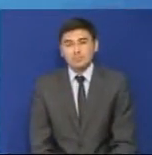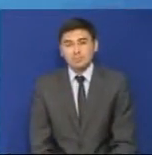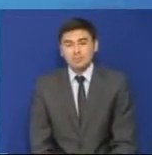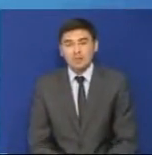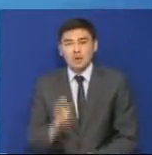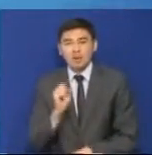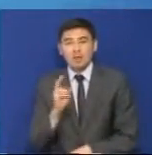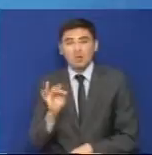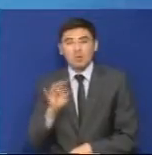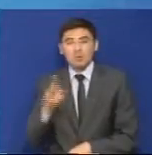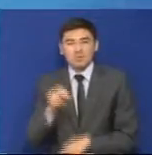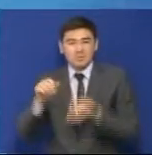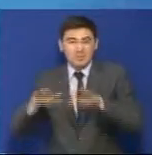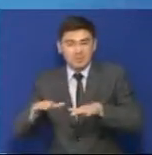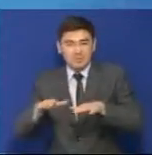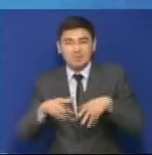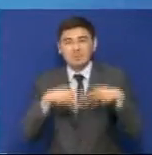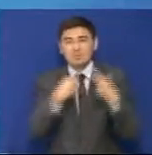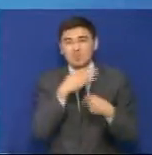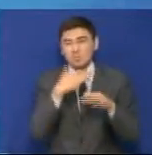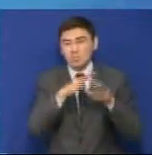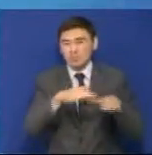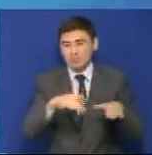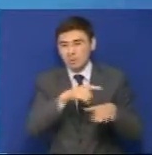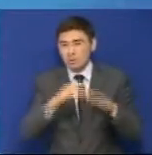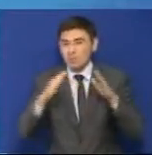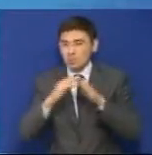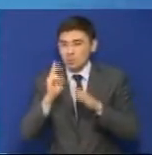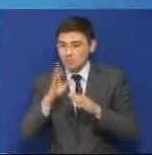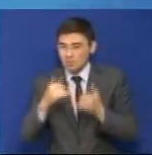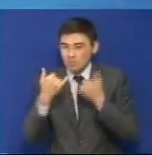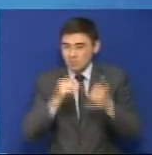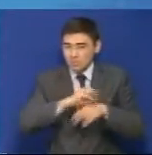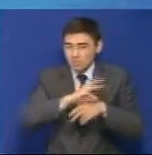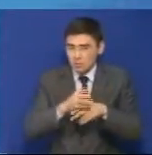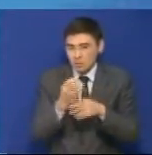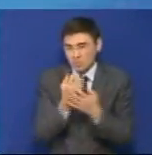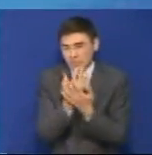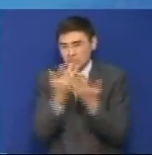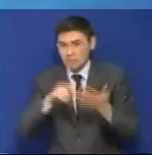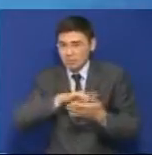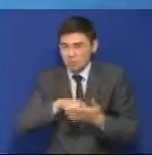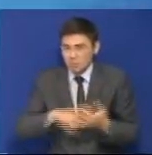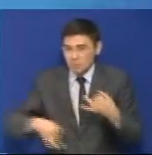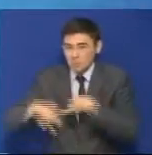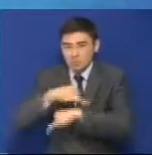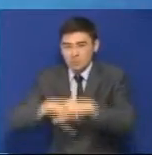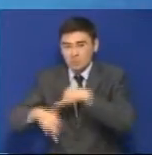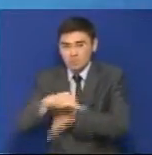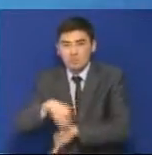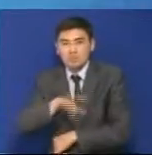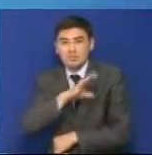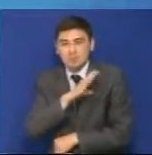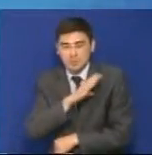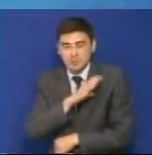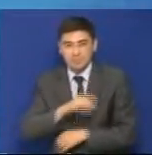Ақордада көппалалы отбасыларды баспанамен қамту және жас ұрпаққа білім беру мәселелері көтерілді. Ұлттық қоғамдық сенім кеңесінің